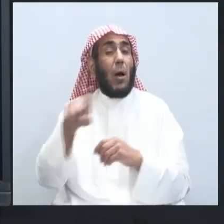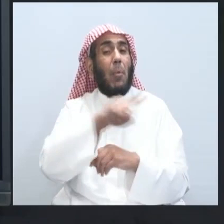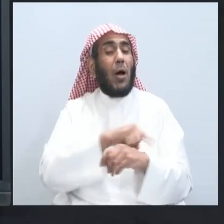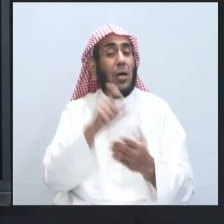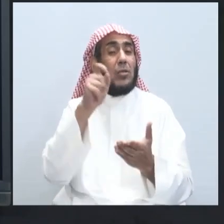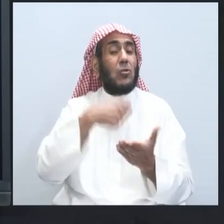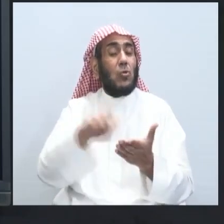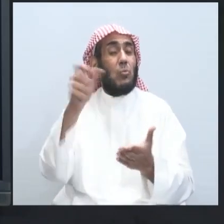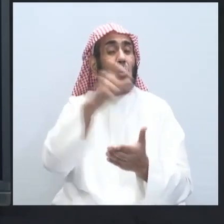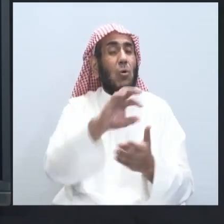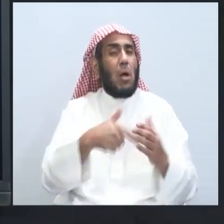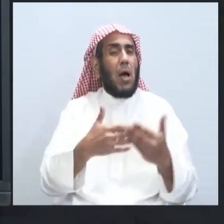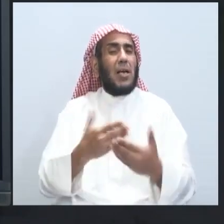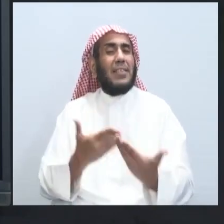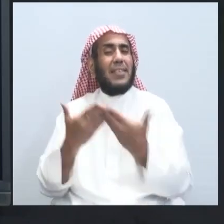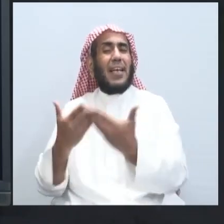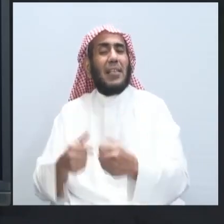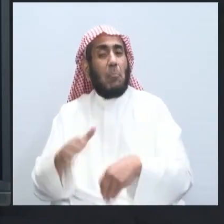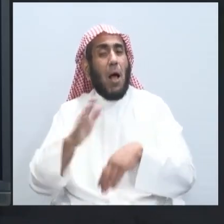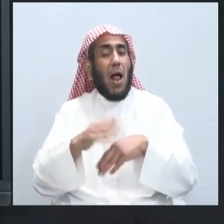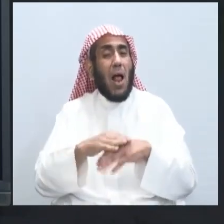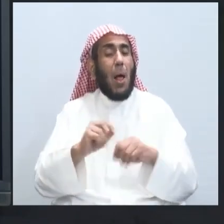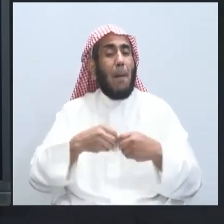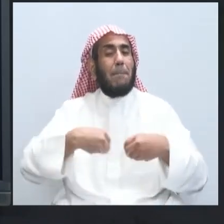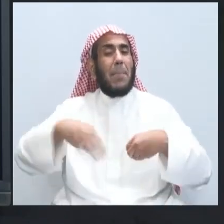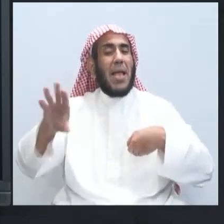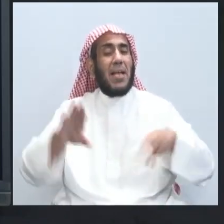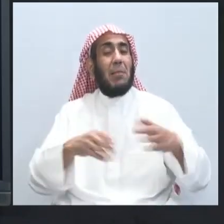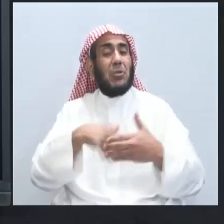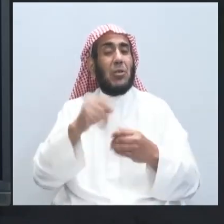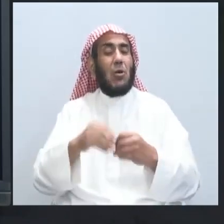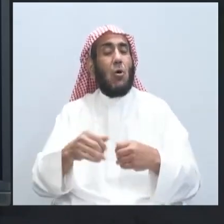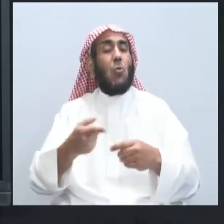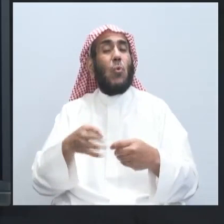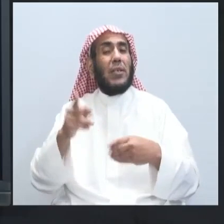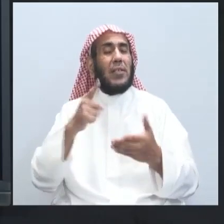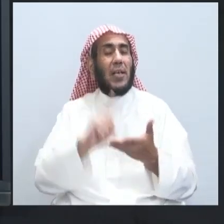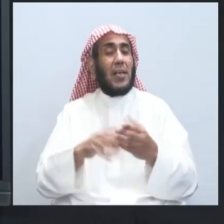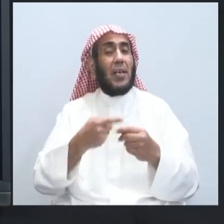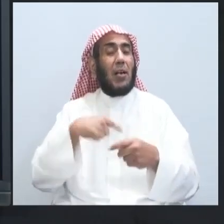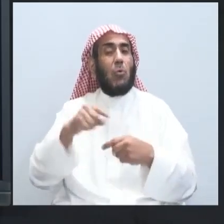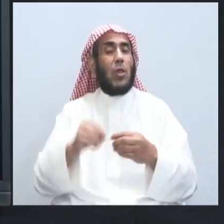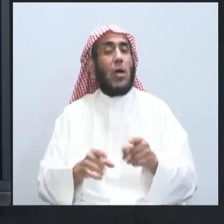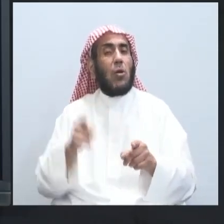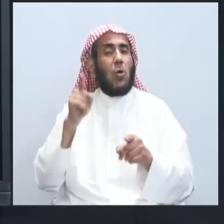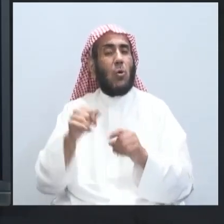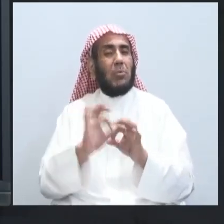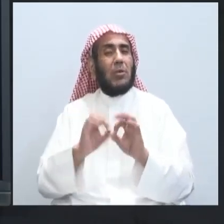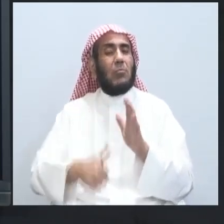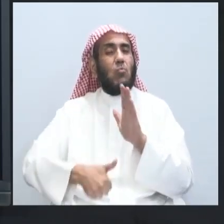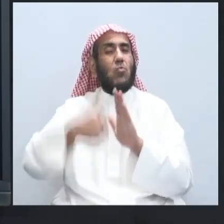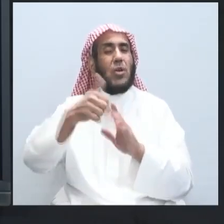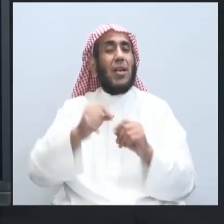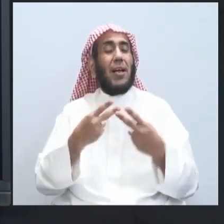للمستهلكين كلما ساعدها على بيع المنتجات لهم وتحقيق رغباتهم وهذا يقودها بالتاكيد الى